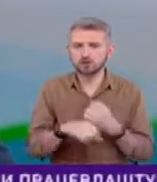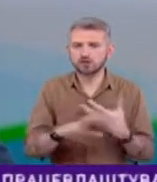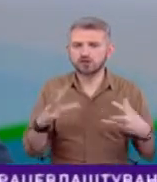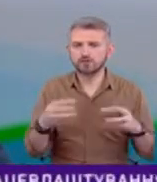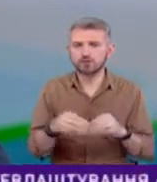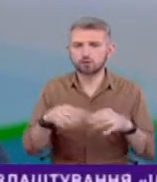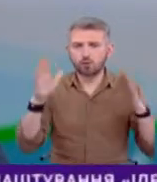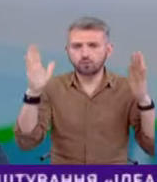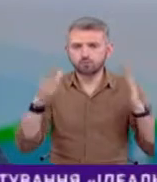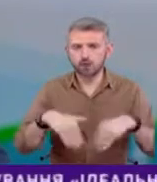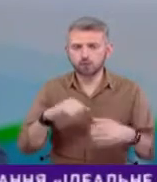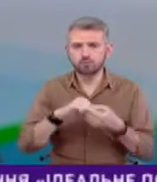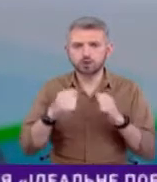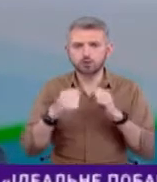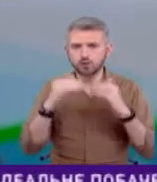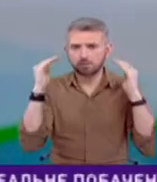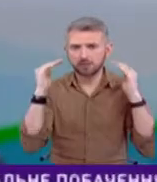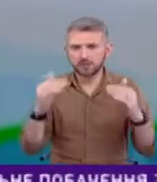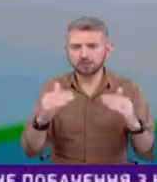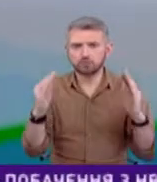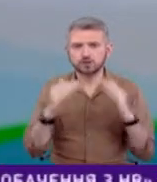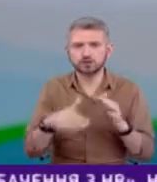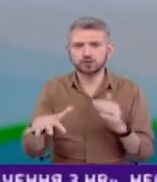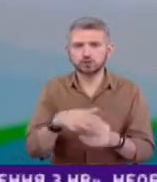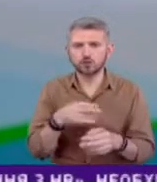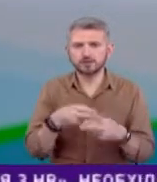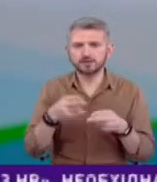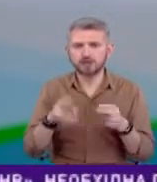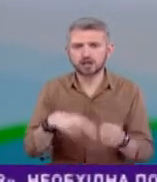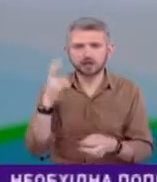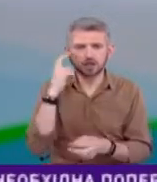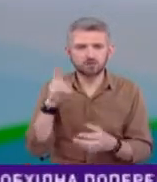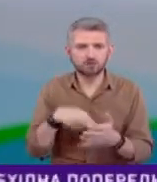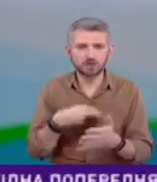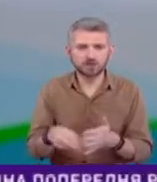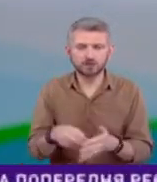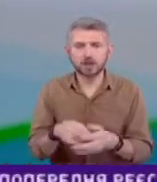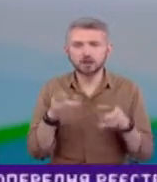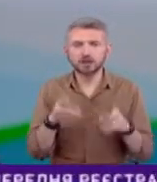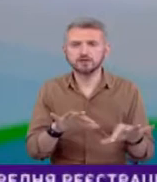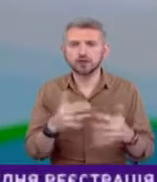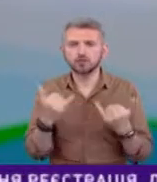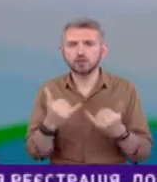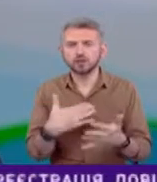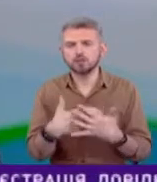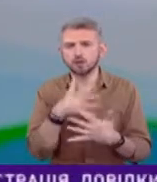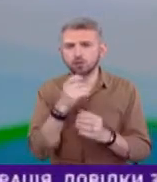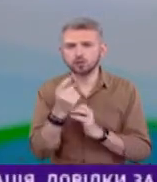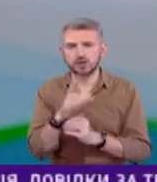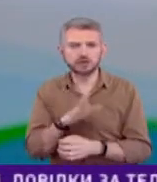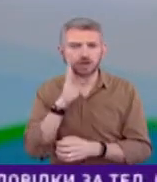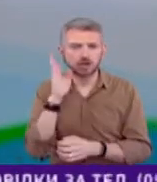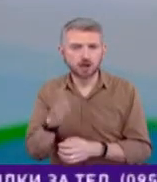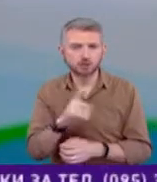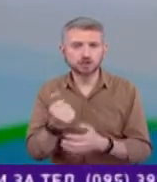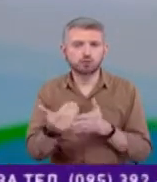обвалу бетонних перекриттів будівлі на території залізничної станції Київ-Петрівка. Трагедія сталася сьогодні близько 11 ранку.